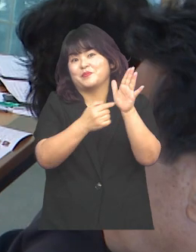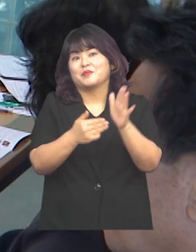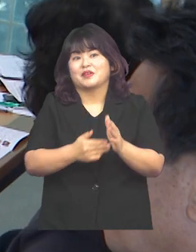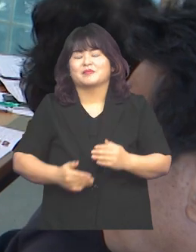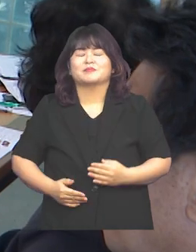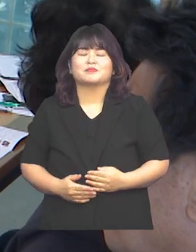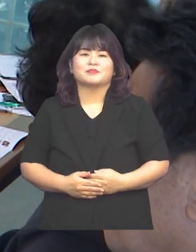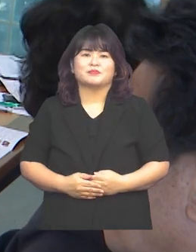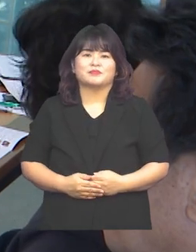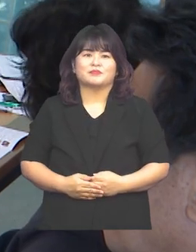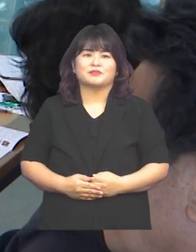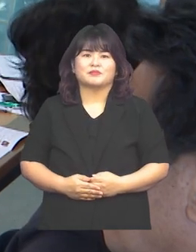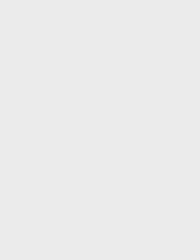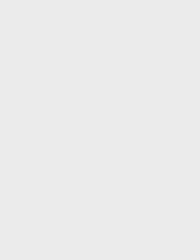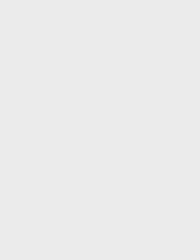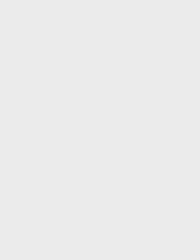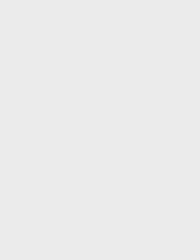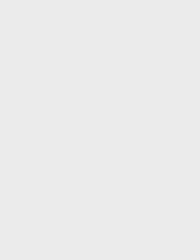것이라고 말했습니다.